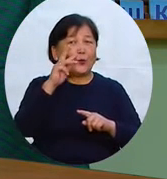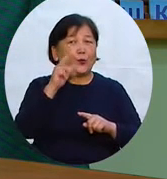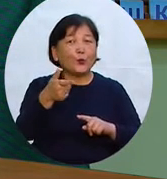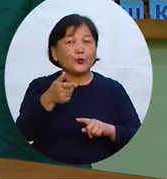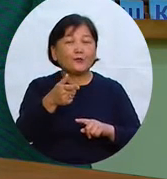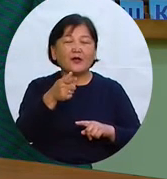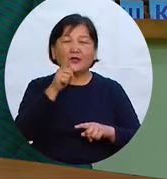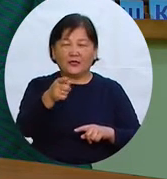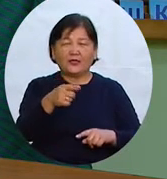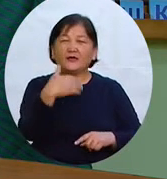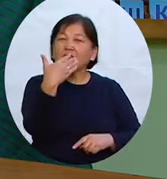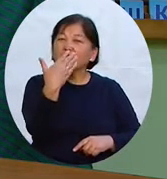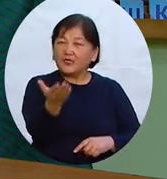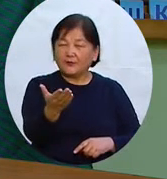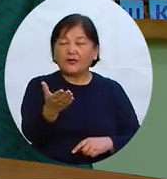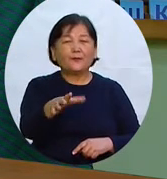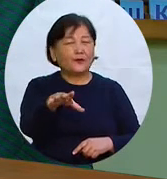мэдрэмжийг төрүүлээд байна вэ?